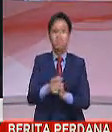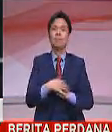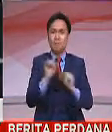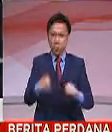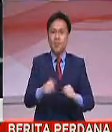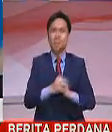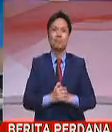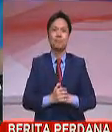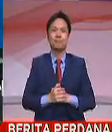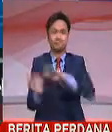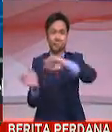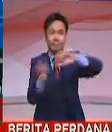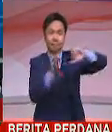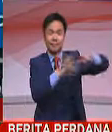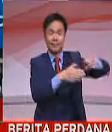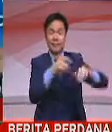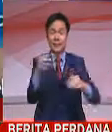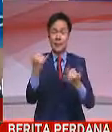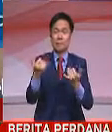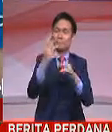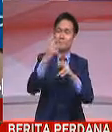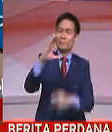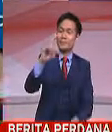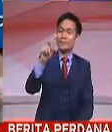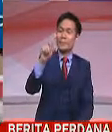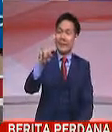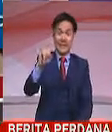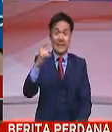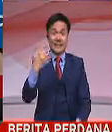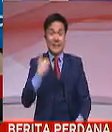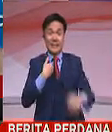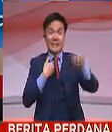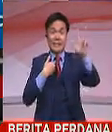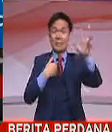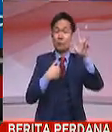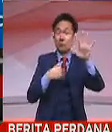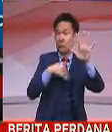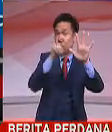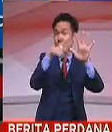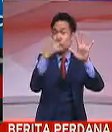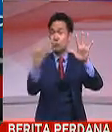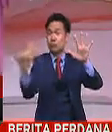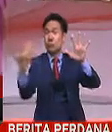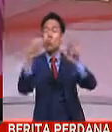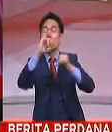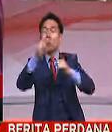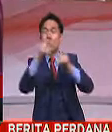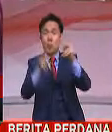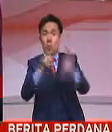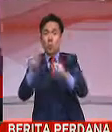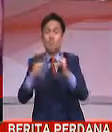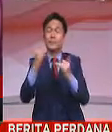tersebut. Kaedah KATI yang mensasarkan 5% daripada 32.6 juta penduduk dalam